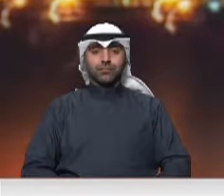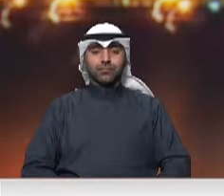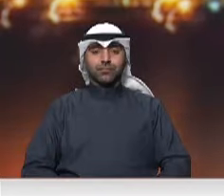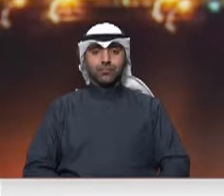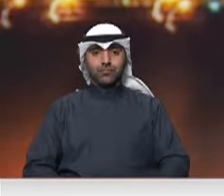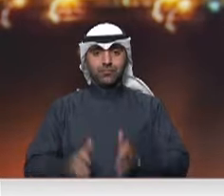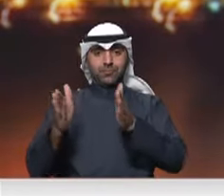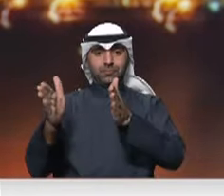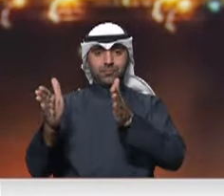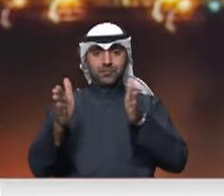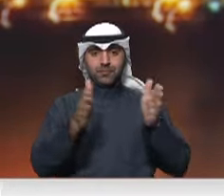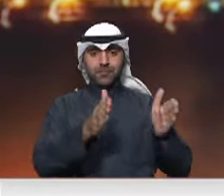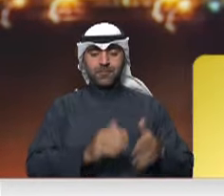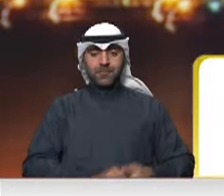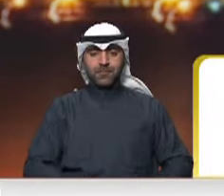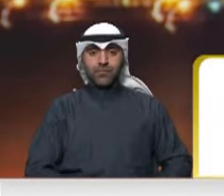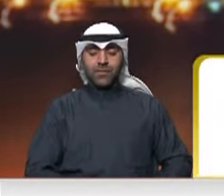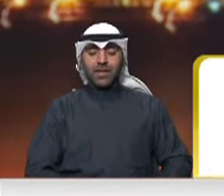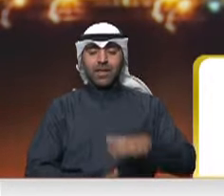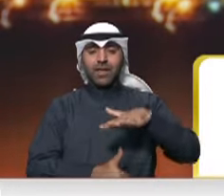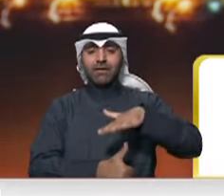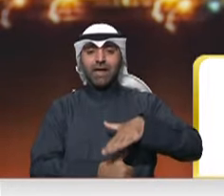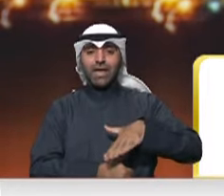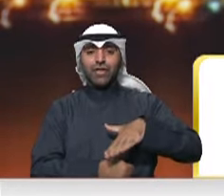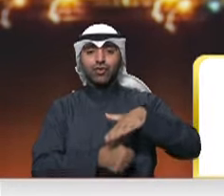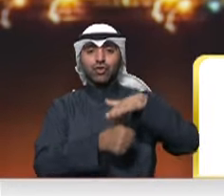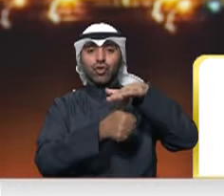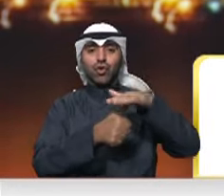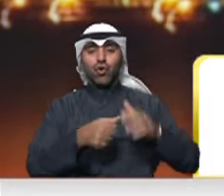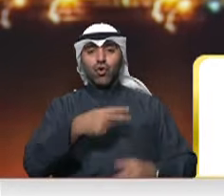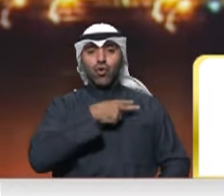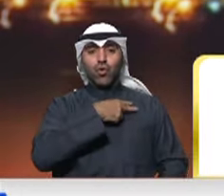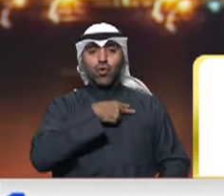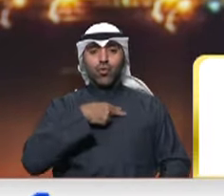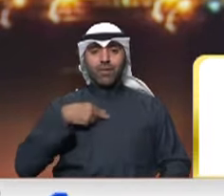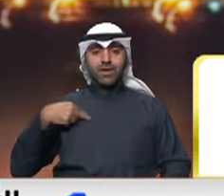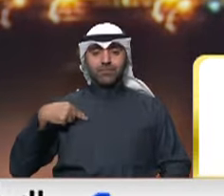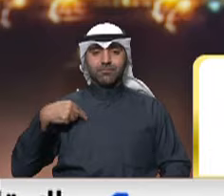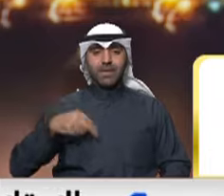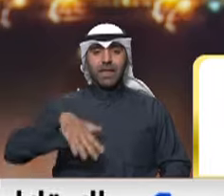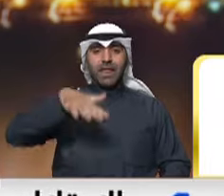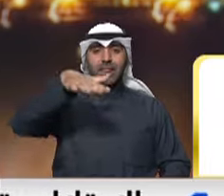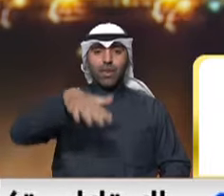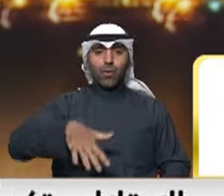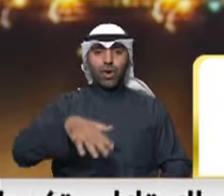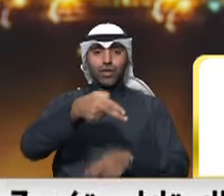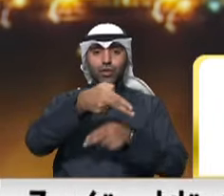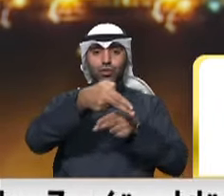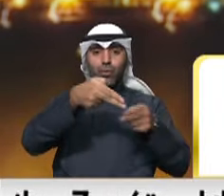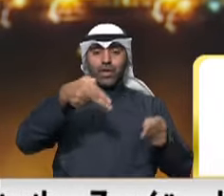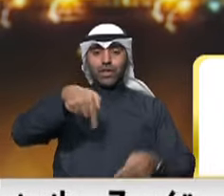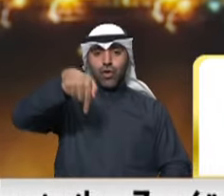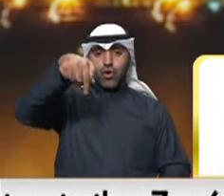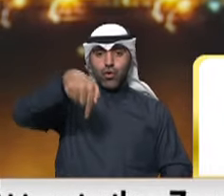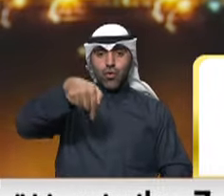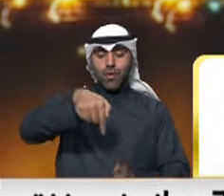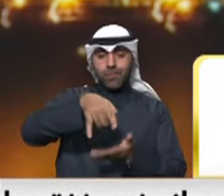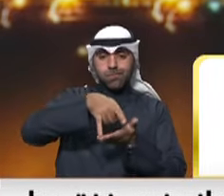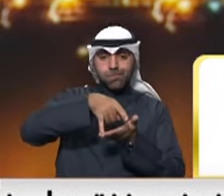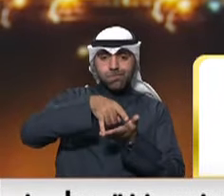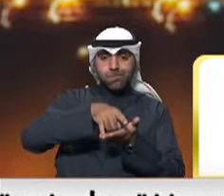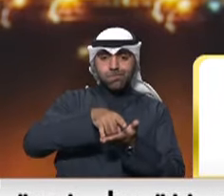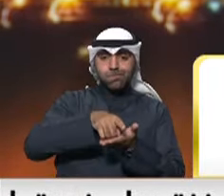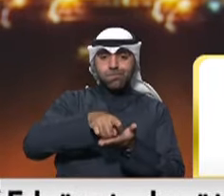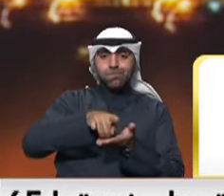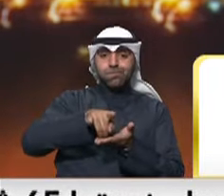غادر سمو الشيخ الدكتور محمد صباح السالم الصباح رئيس مجلس الوزراء البلاد اليوم متوجها إلى مدينة جدة في زيارة رسمية